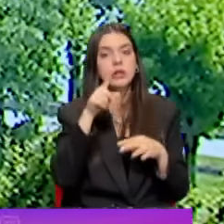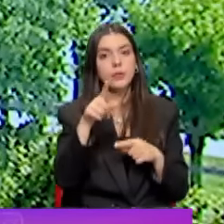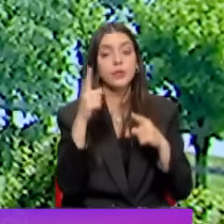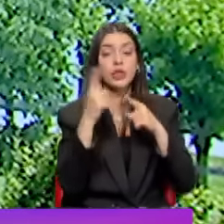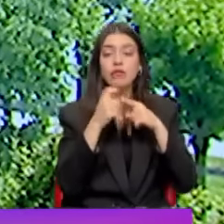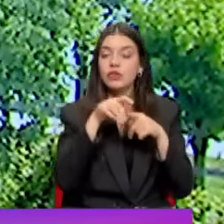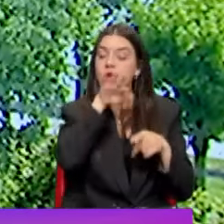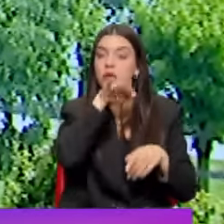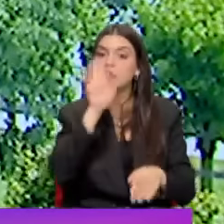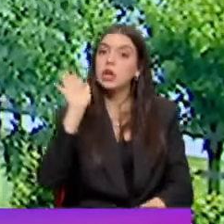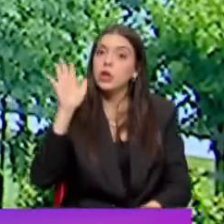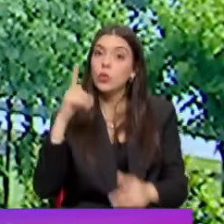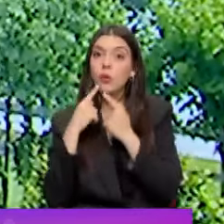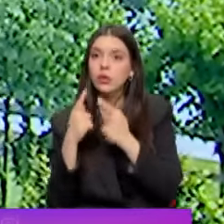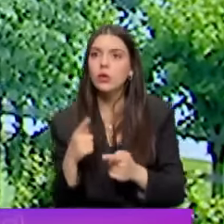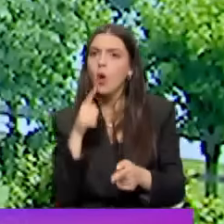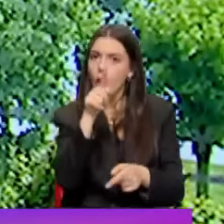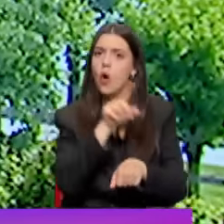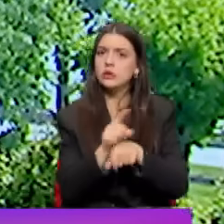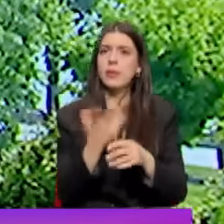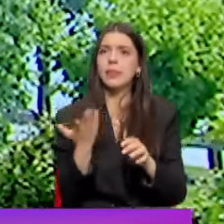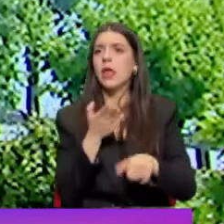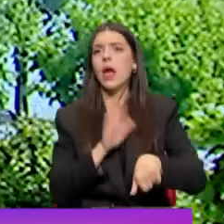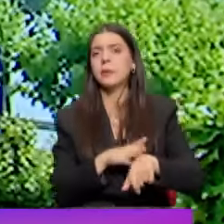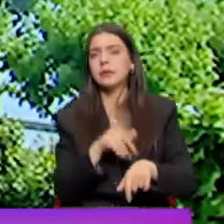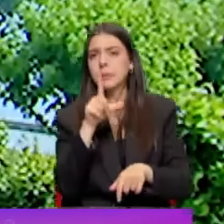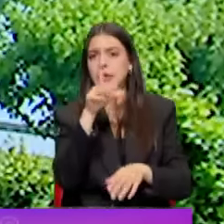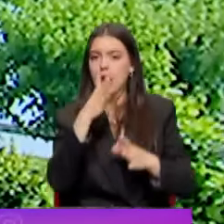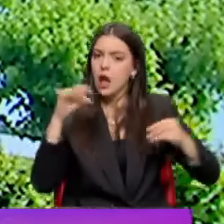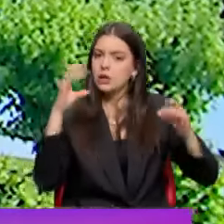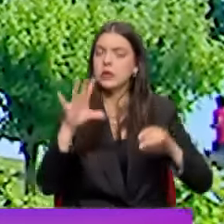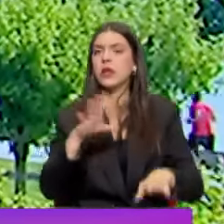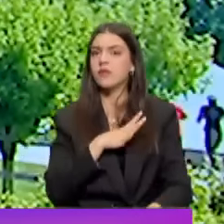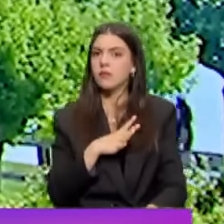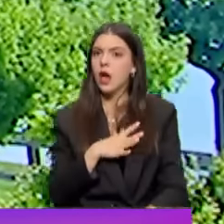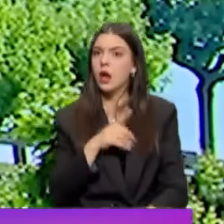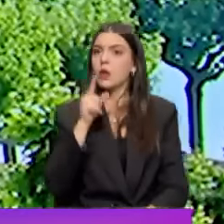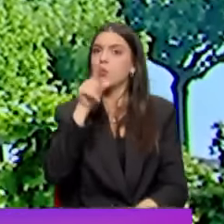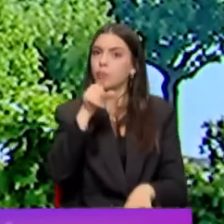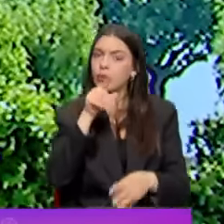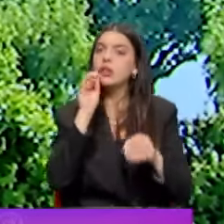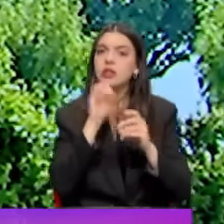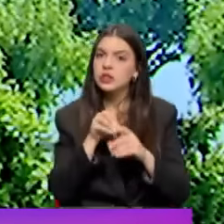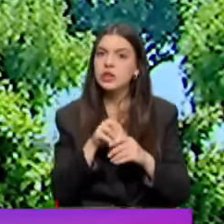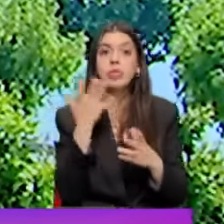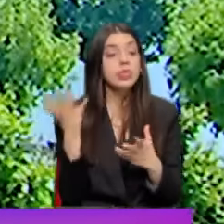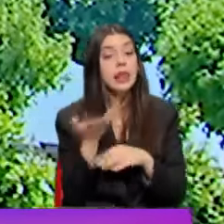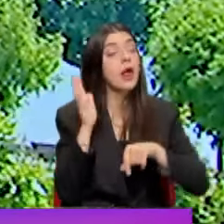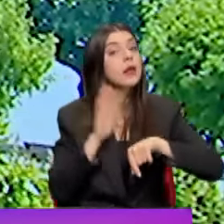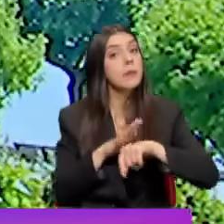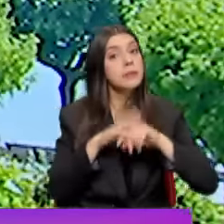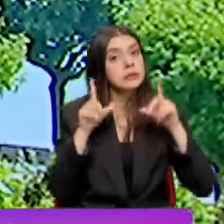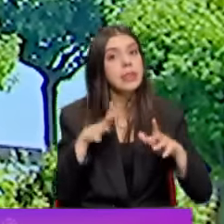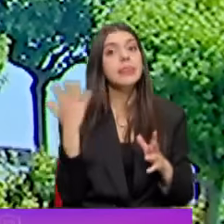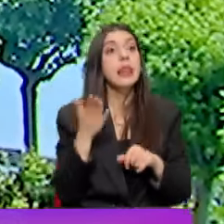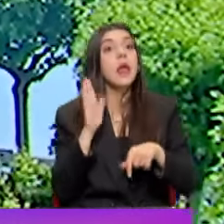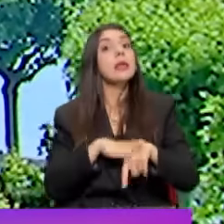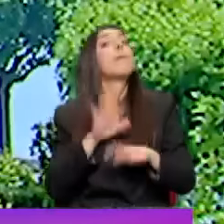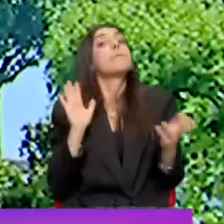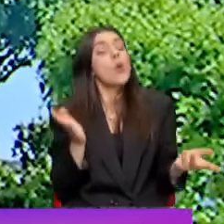yaşlanıyor dedi E o zaman yapılması gereken bir takım hazırlıklar var Bununla ilgili neler yapılmalı neler